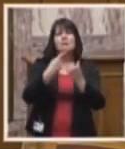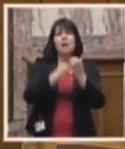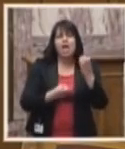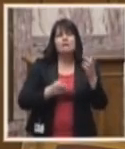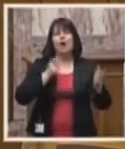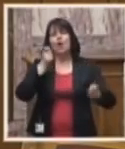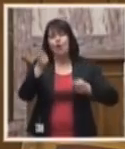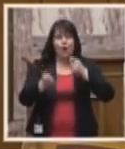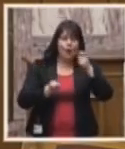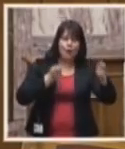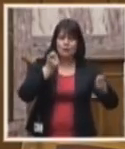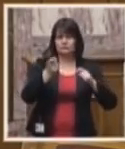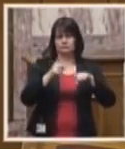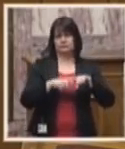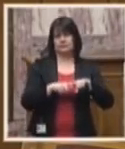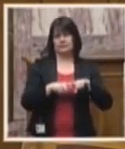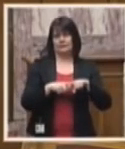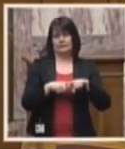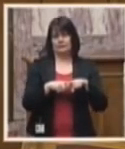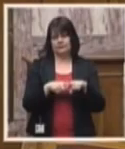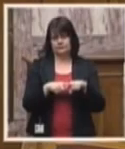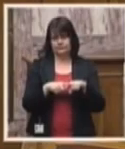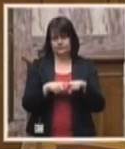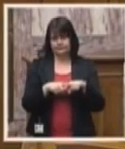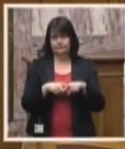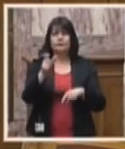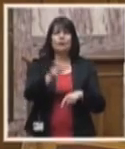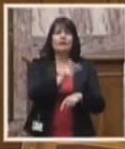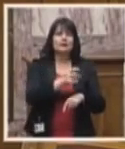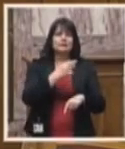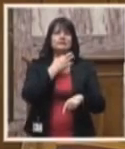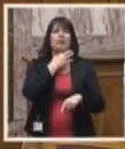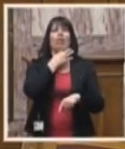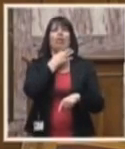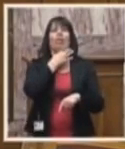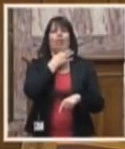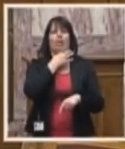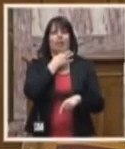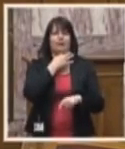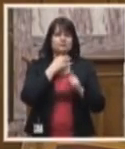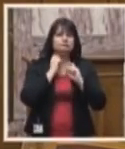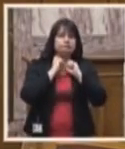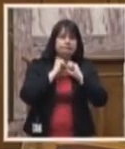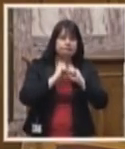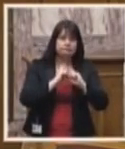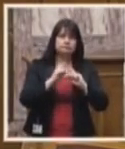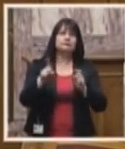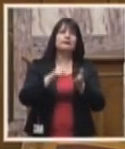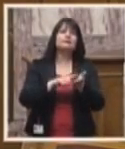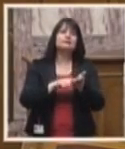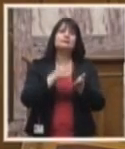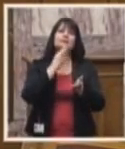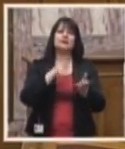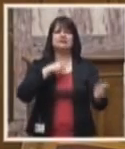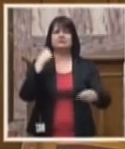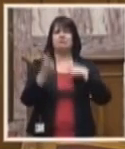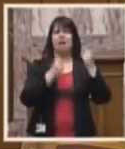που βαρύνουν ως θηλιά το λαιμό του κάθε Έλληνα. Πληρώνει σήμερα αυτό το σπάταλο και πελατειακό